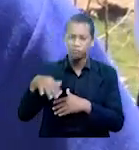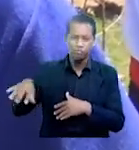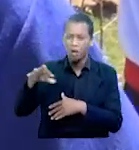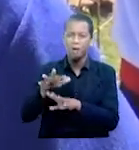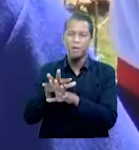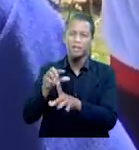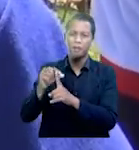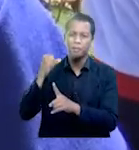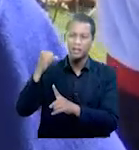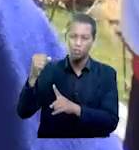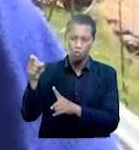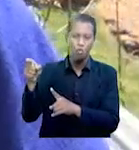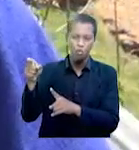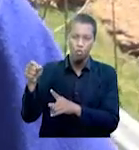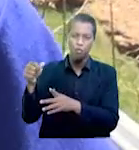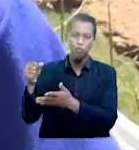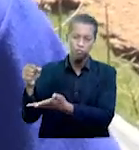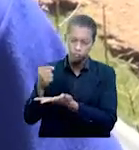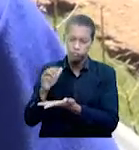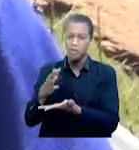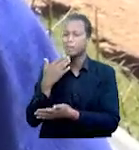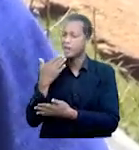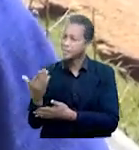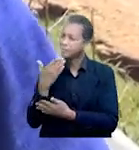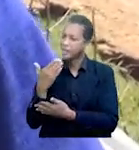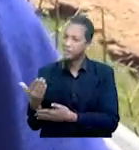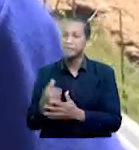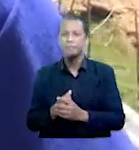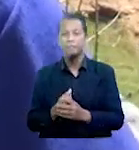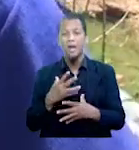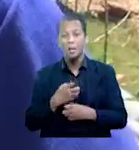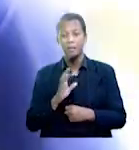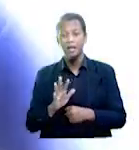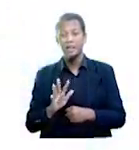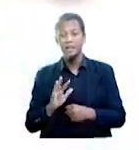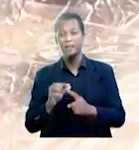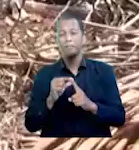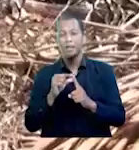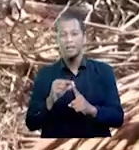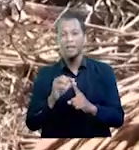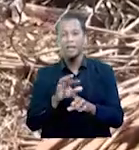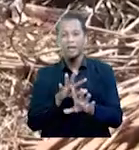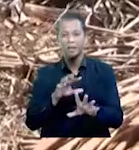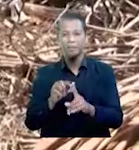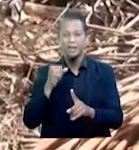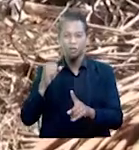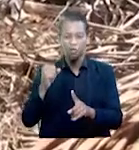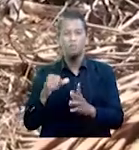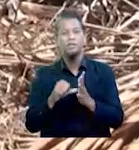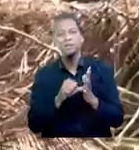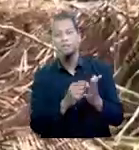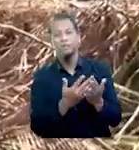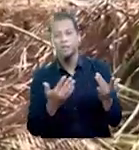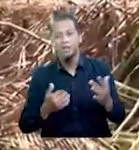Perindo, saya ucapkan terima kasih dan semoga kedepannya Partai Perindo tetap solid di masyarakat, Pak. Tak hanya memberikan bantuan